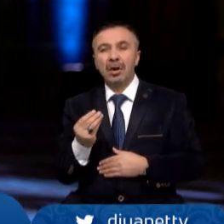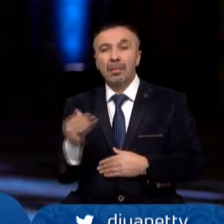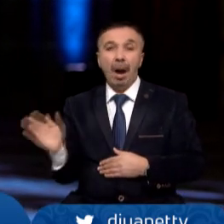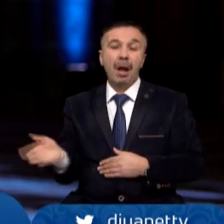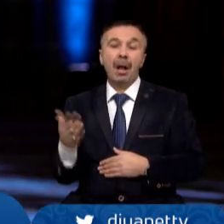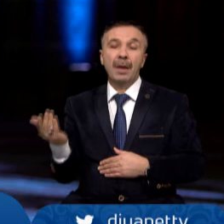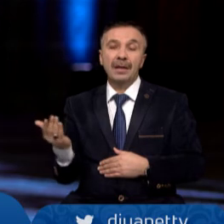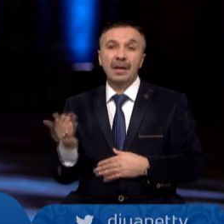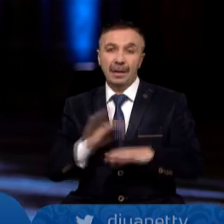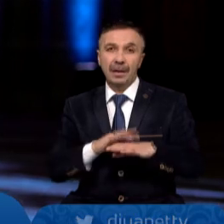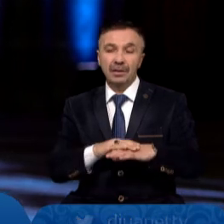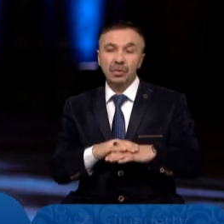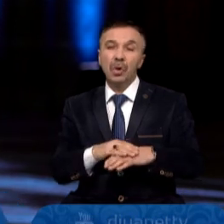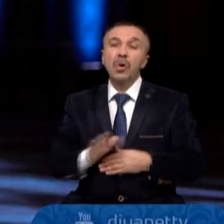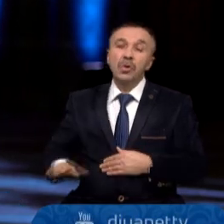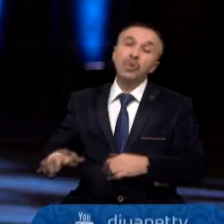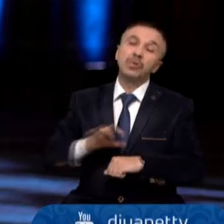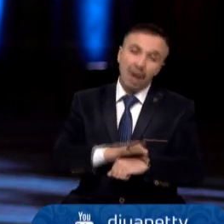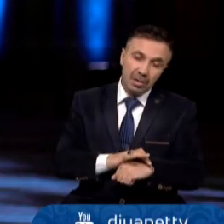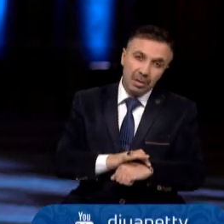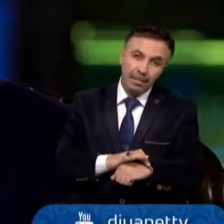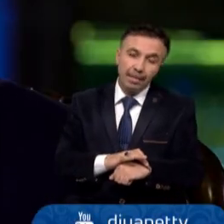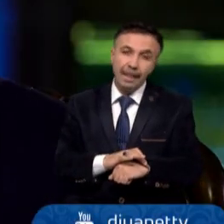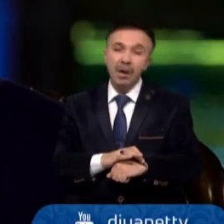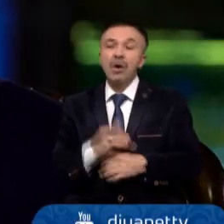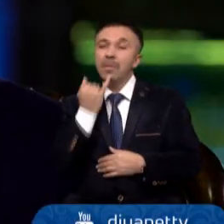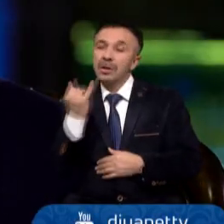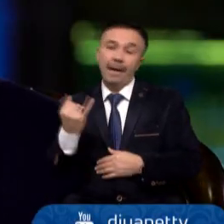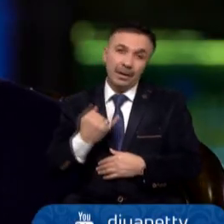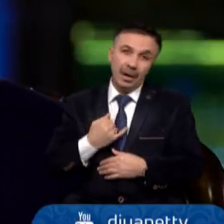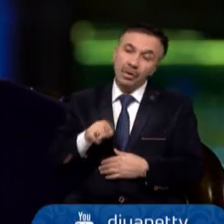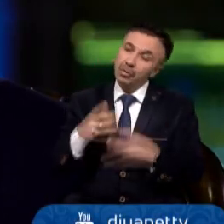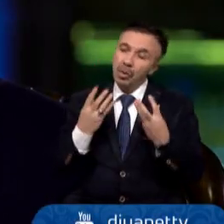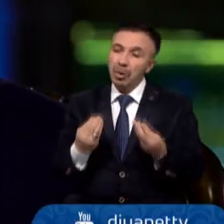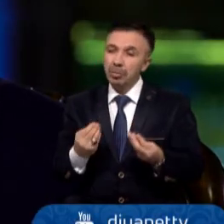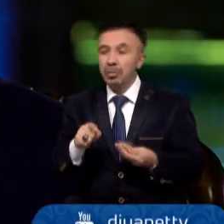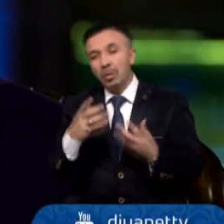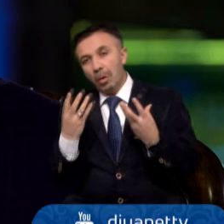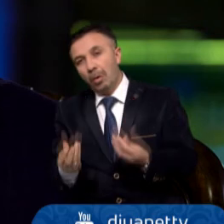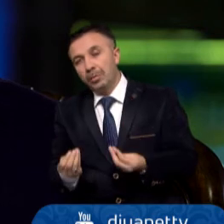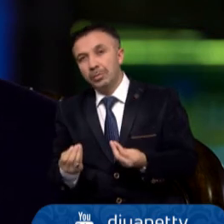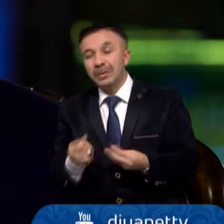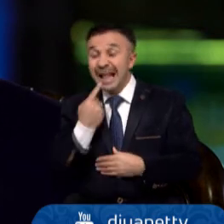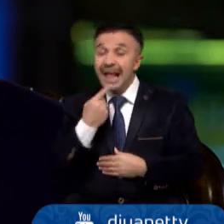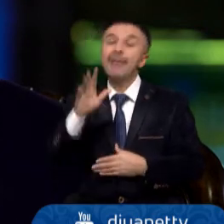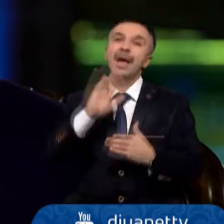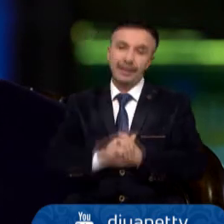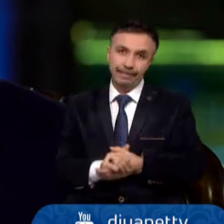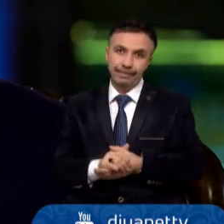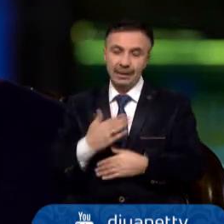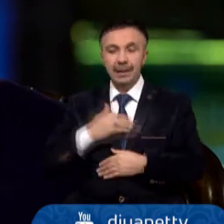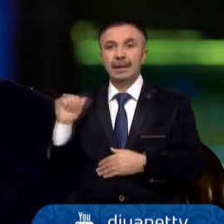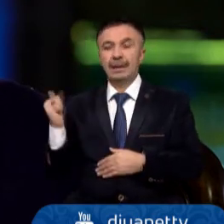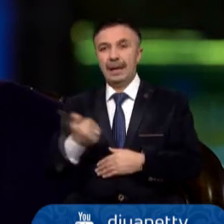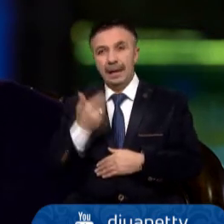üretirsiniz üretmeyin Yok yok Çocuk hasta i Safir gelecek şu Oldu bu